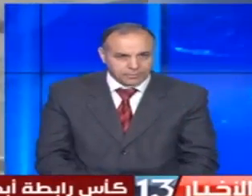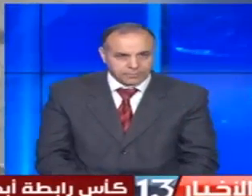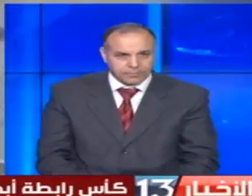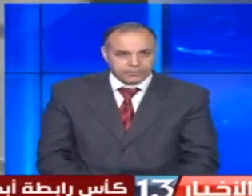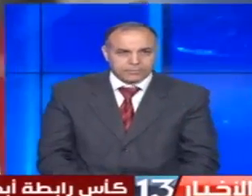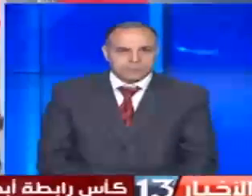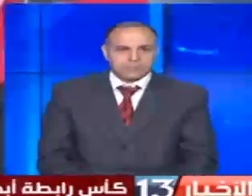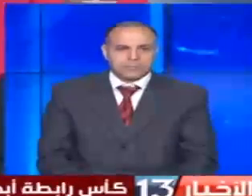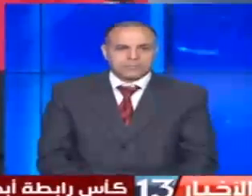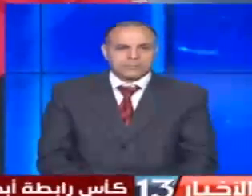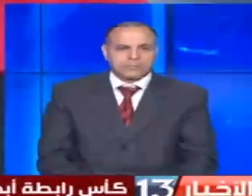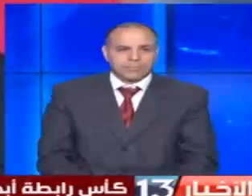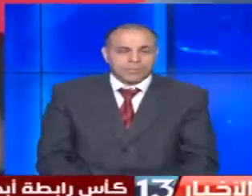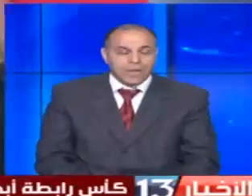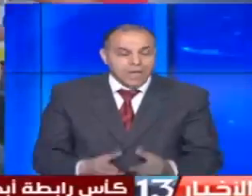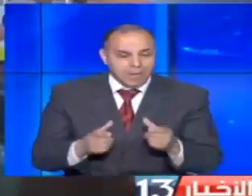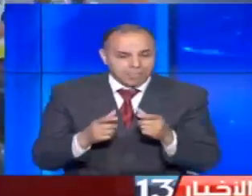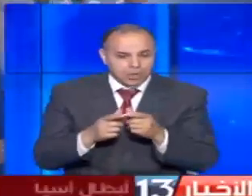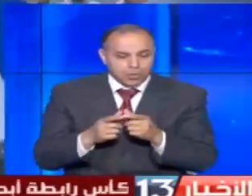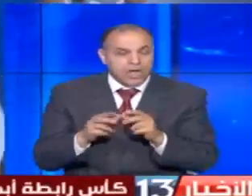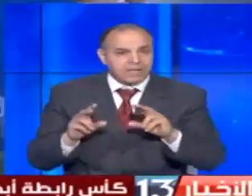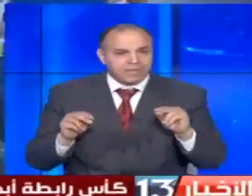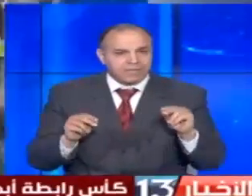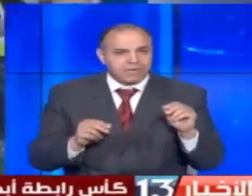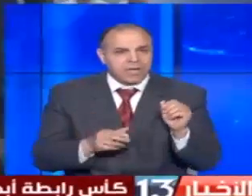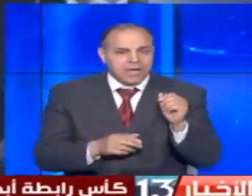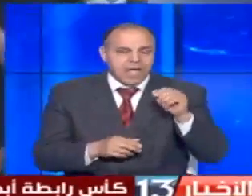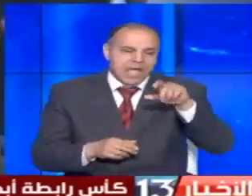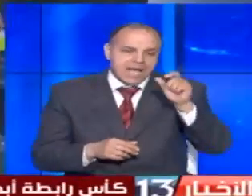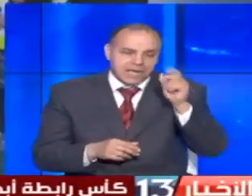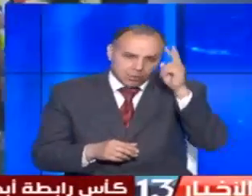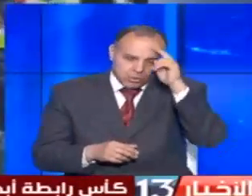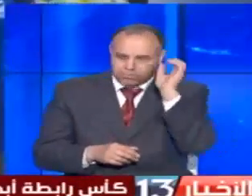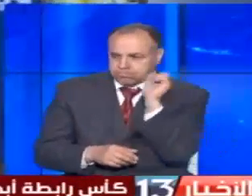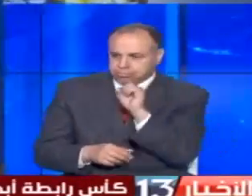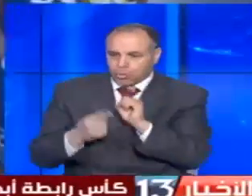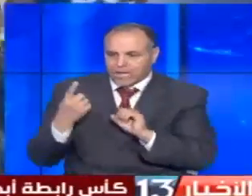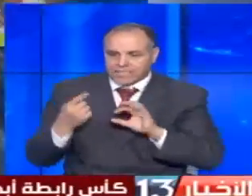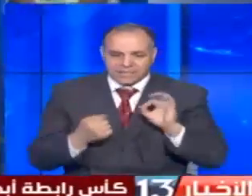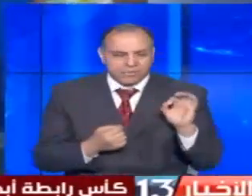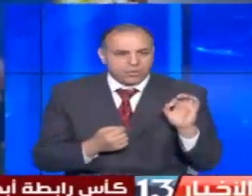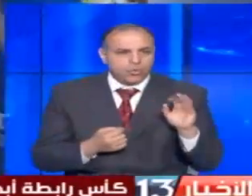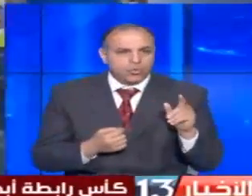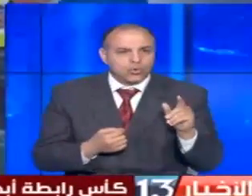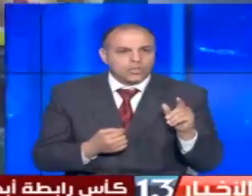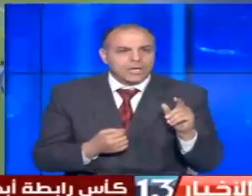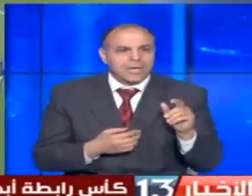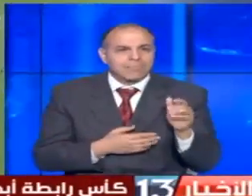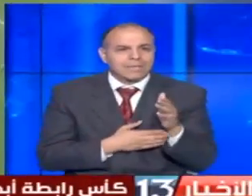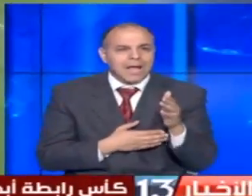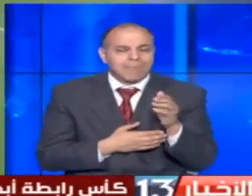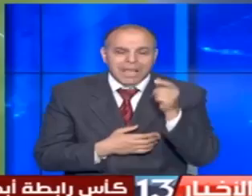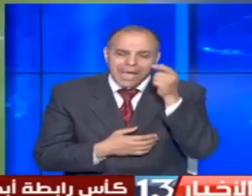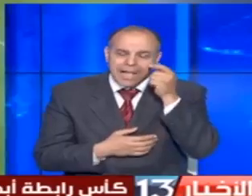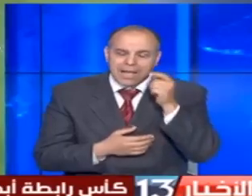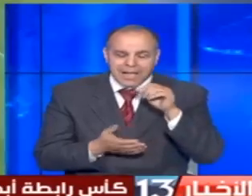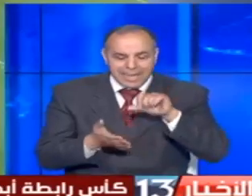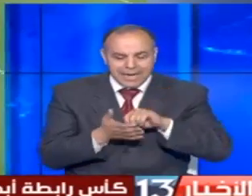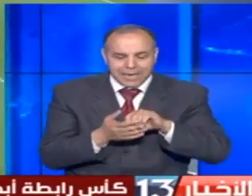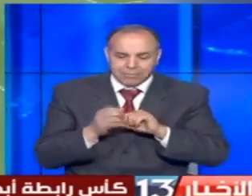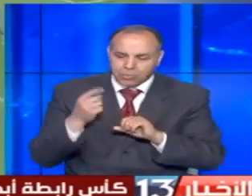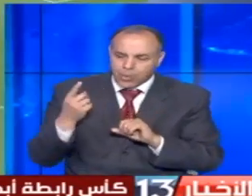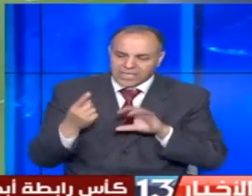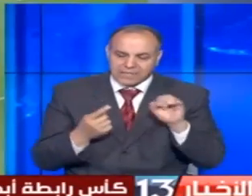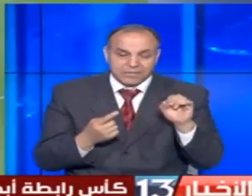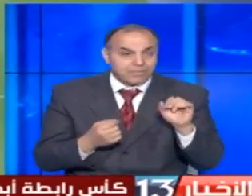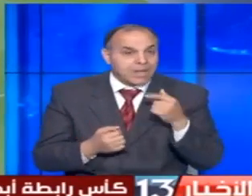العربي وبمجموع ذاتها تغلب الهلال السعودي بهدف دون مقابل على ضيف استقلال طهران الايراني وحمل هدف